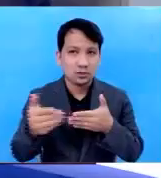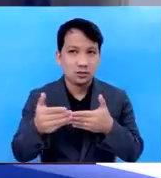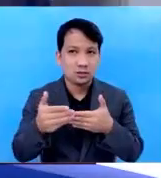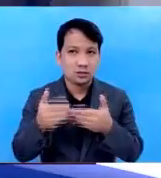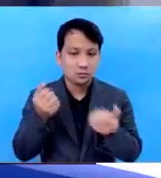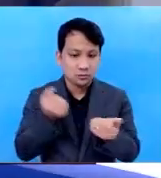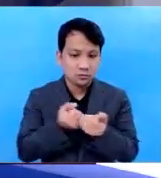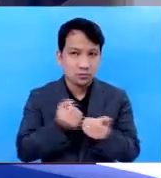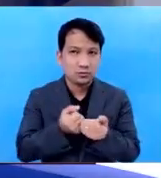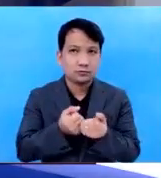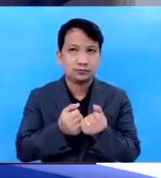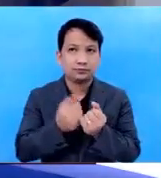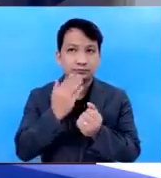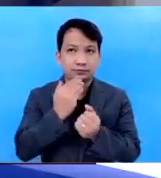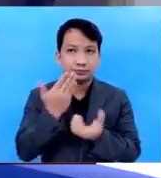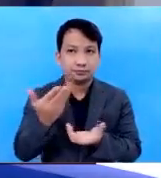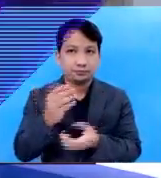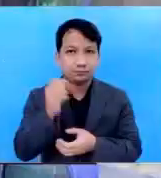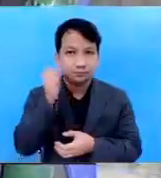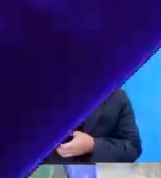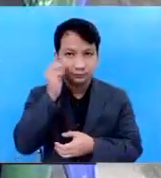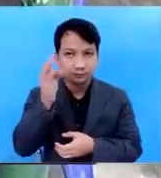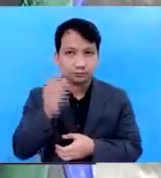balitang iyan si Shaila Francisco.